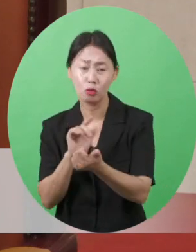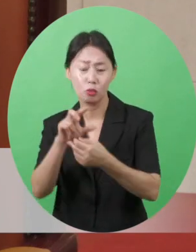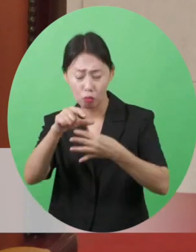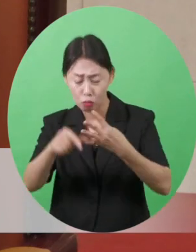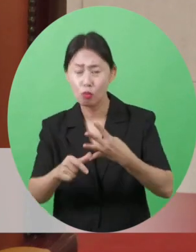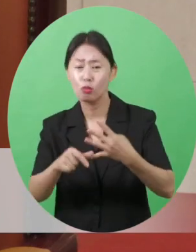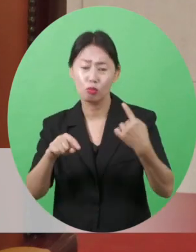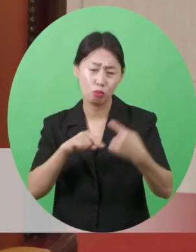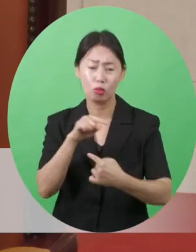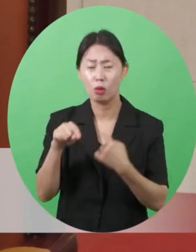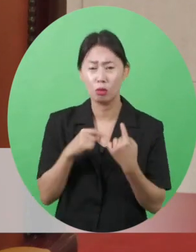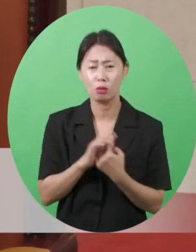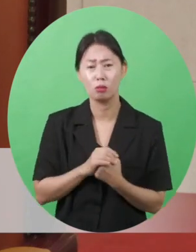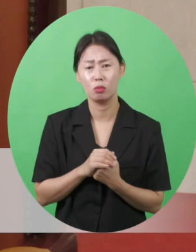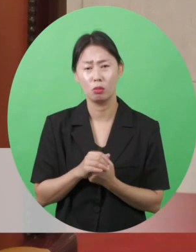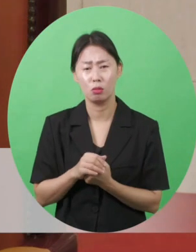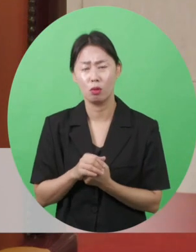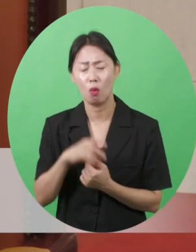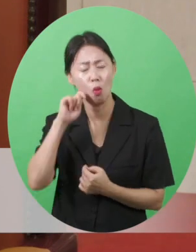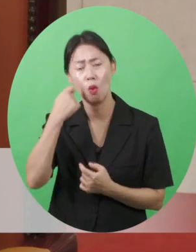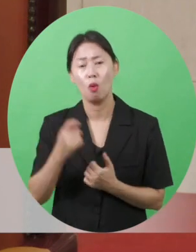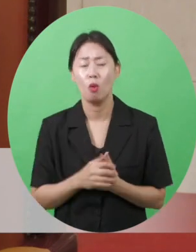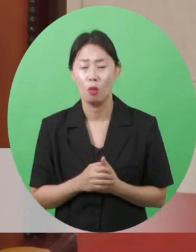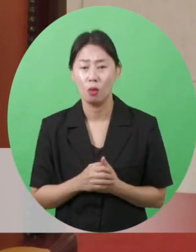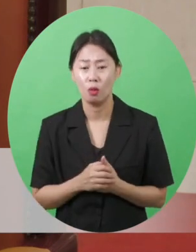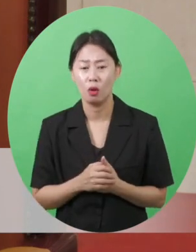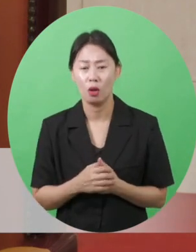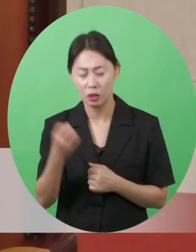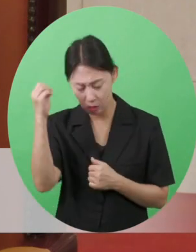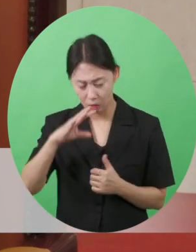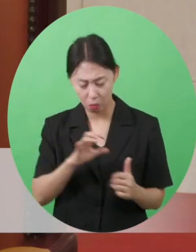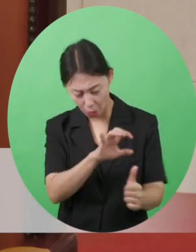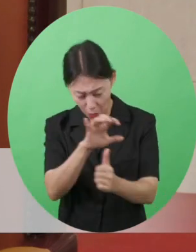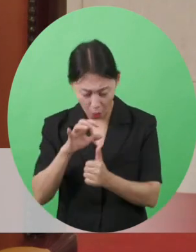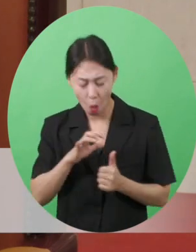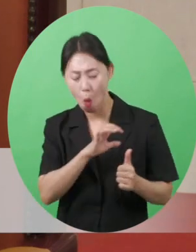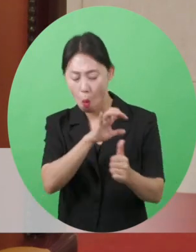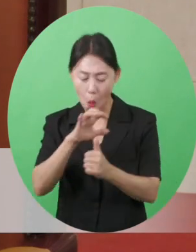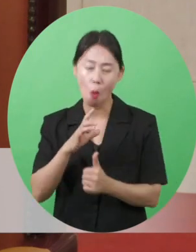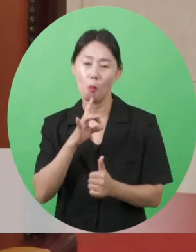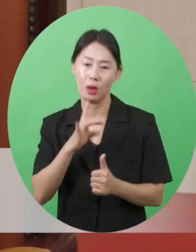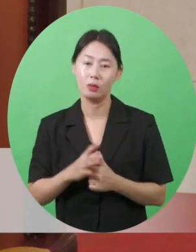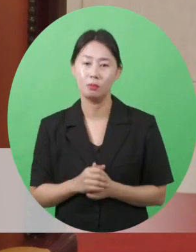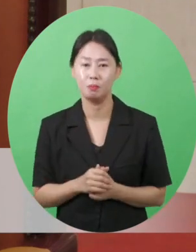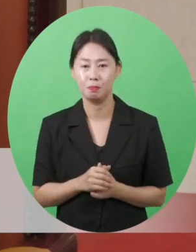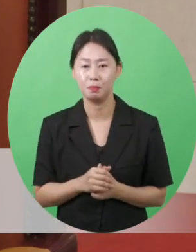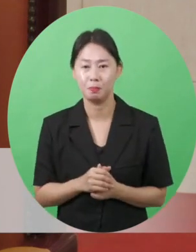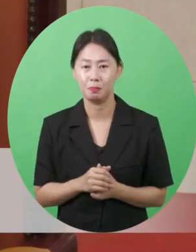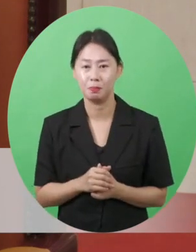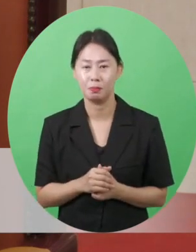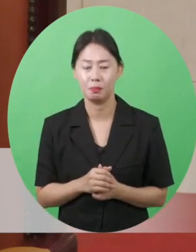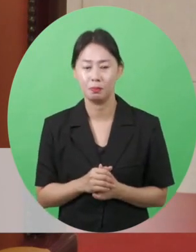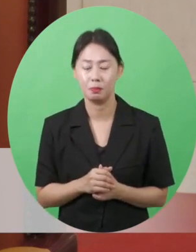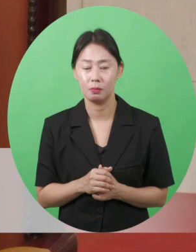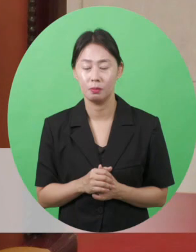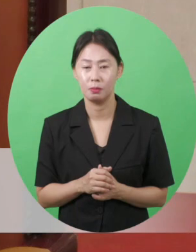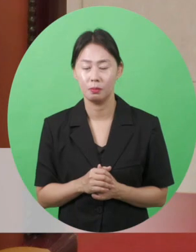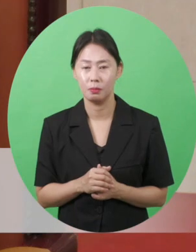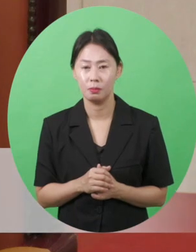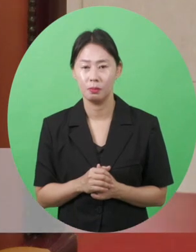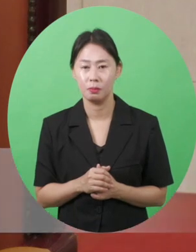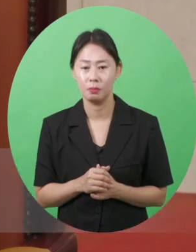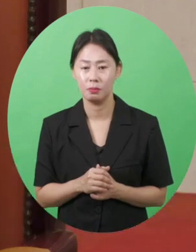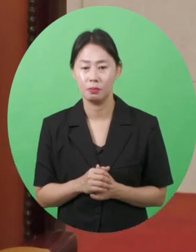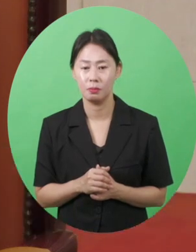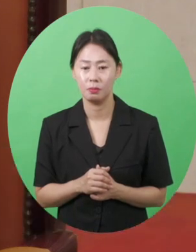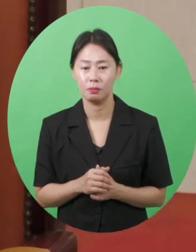프로그램을 운영하기에는 상당히 어렵다. 단지 그냥 보호의 차원에서 지금 머무를 수밖에 없는 상황이다라는 말씀을 좀 드리고